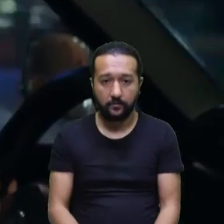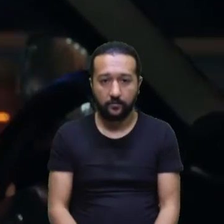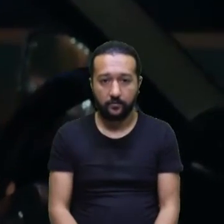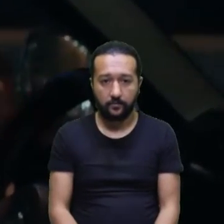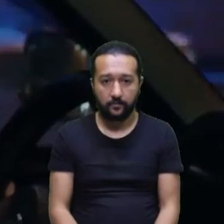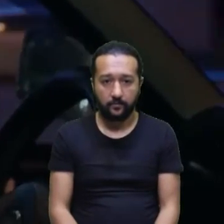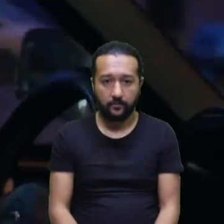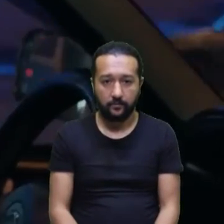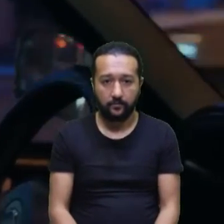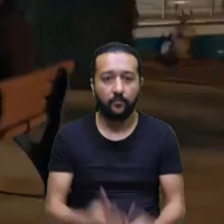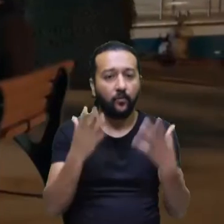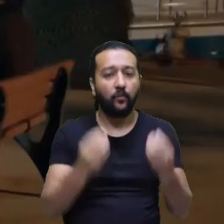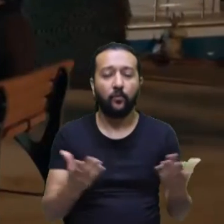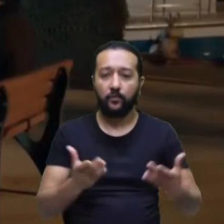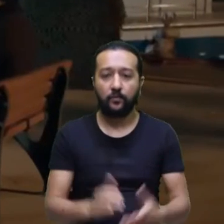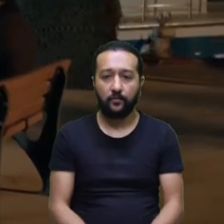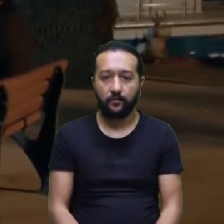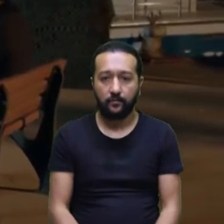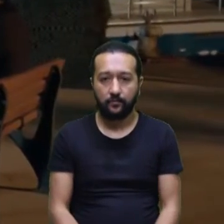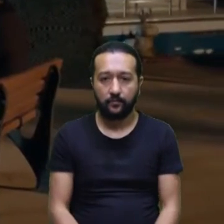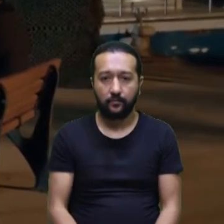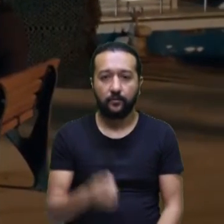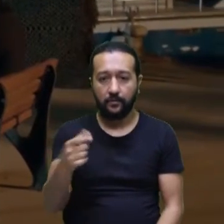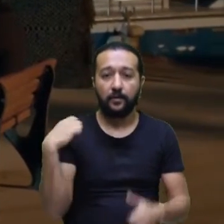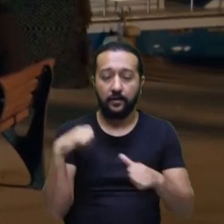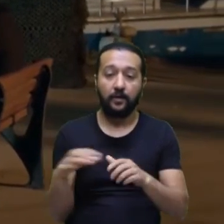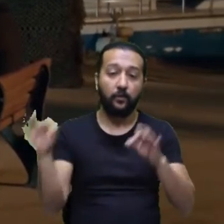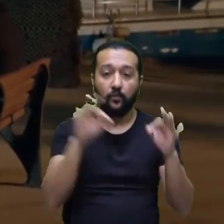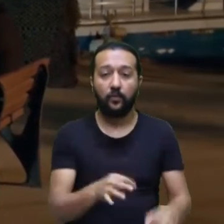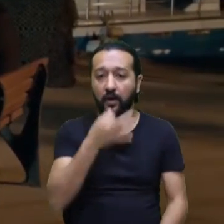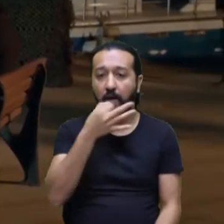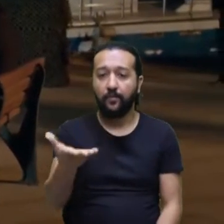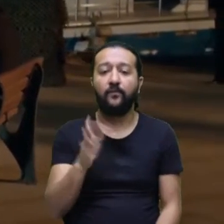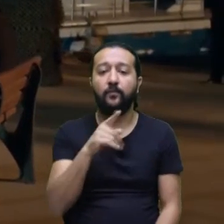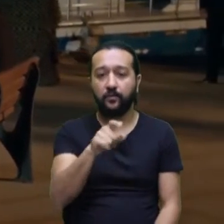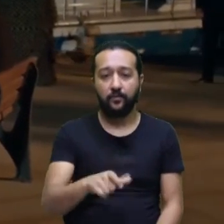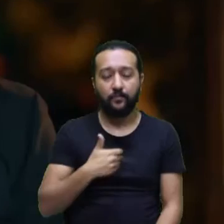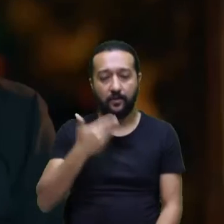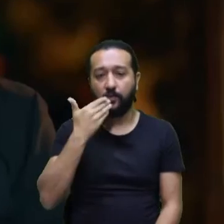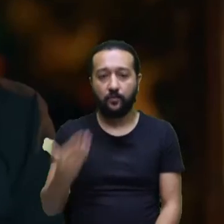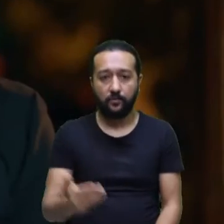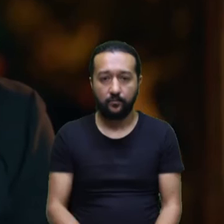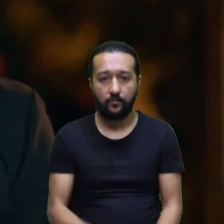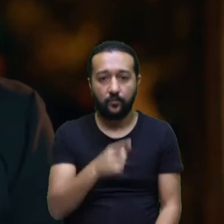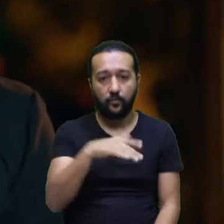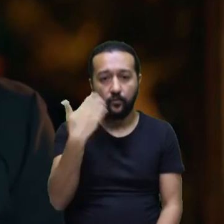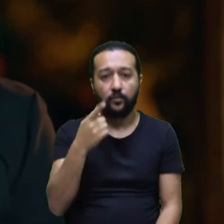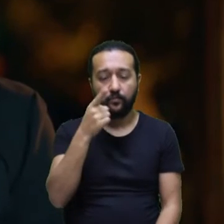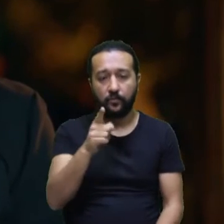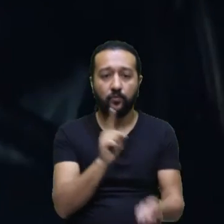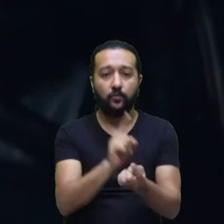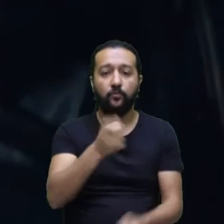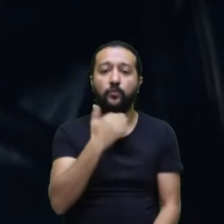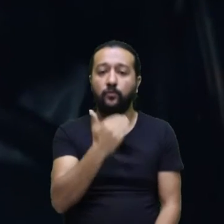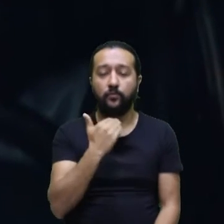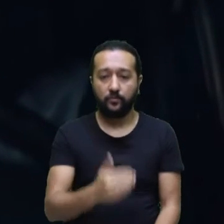gerildi. Ne oldu ki? Geri döndüğünü haber vermemişsin ona. Ben söyledim. Sonra da bir türlü